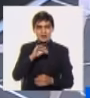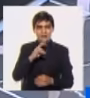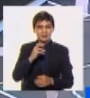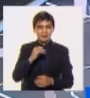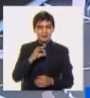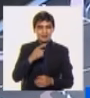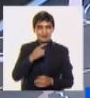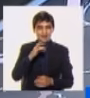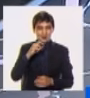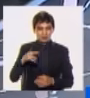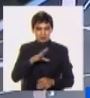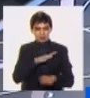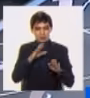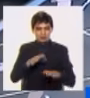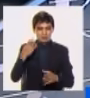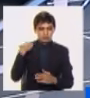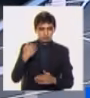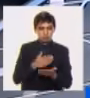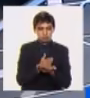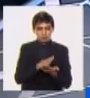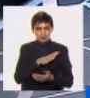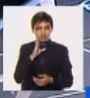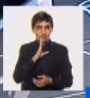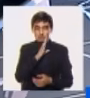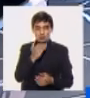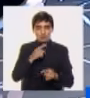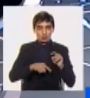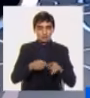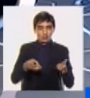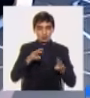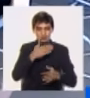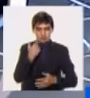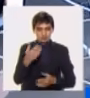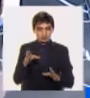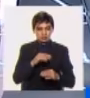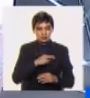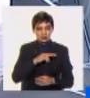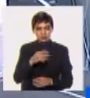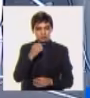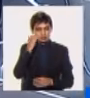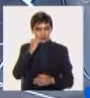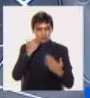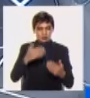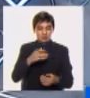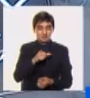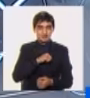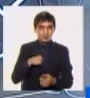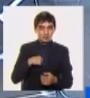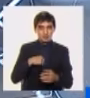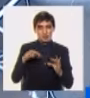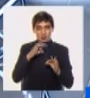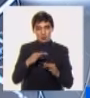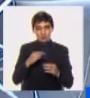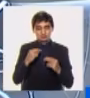теперь уверена что они все забыли родных у женщины не осталось и сейчас преклонном возрасте кроме как само на себя и рассчитывать